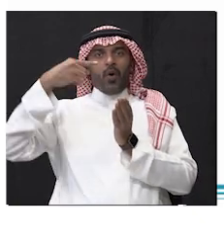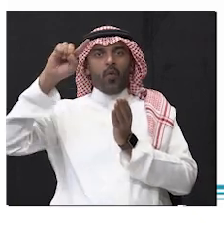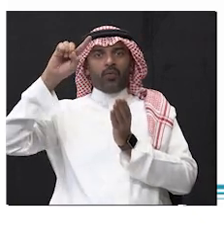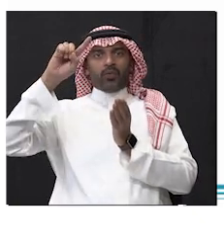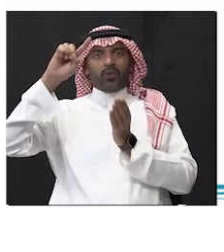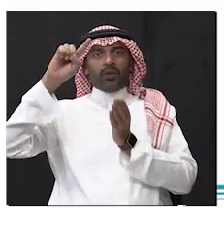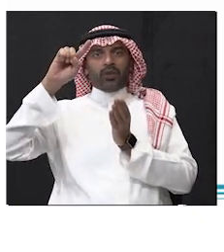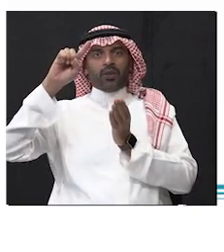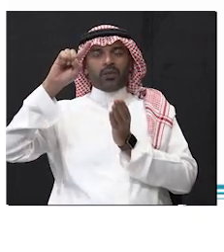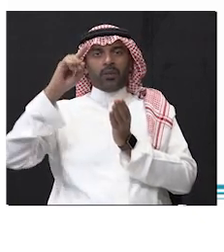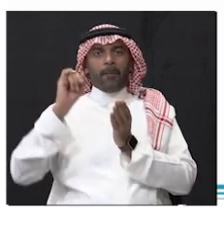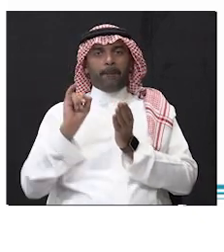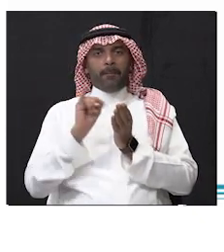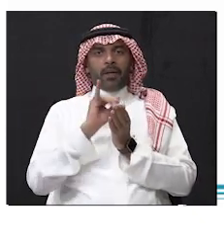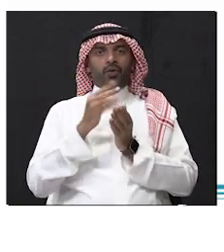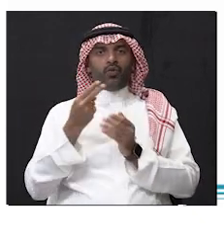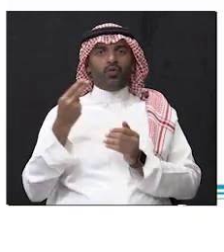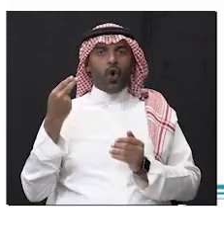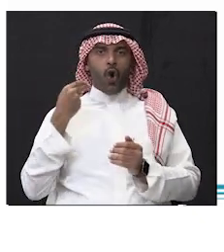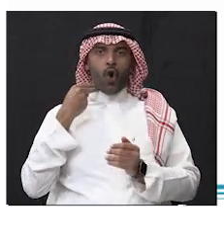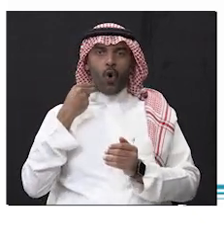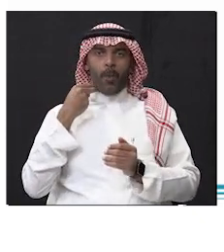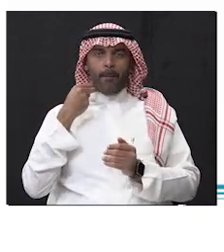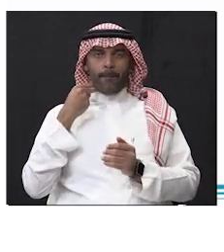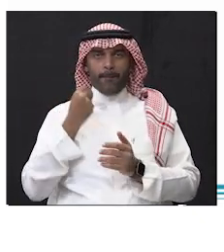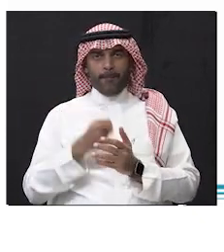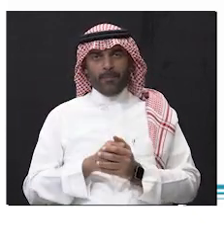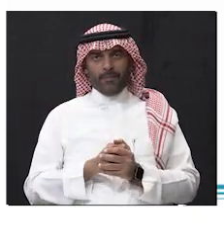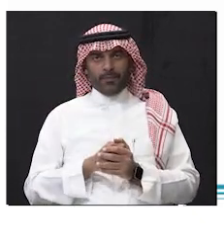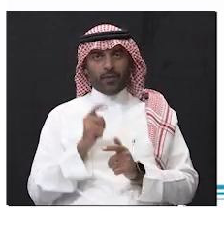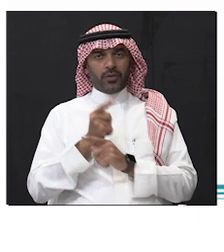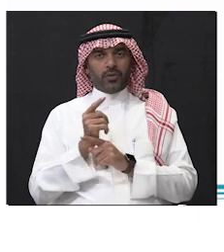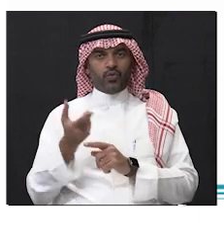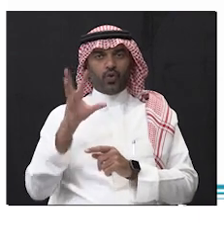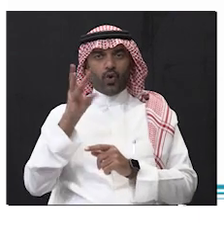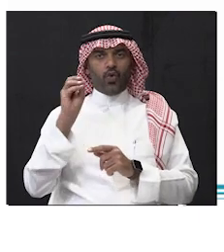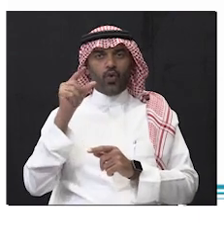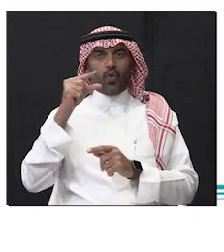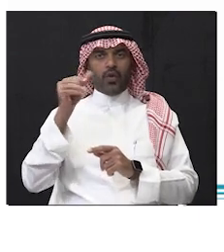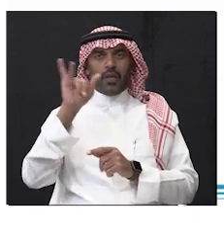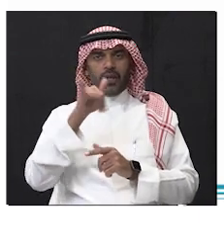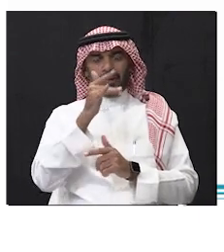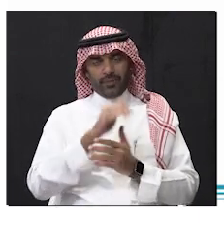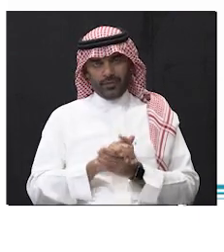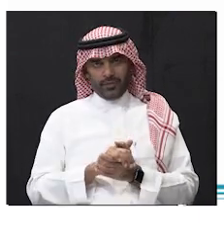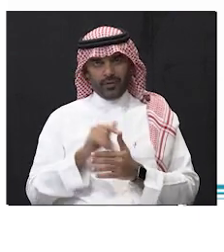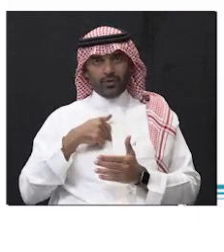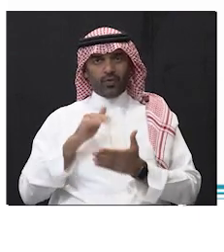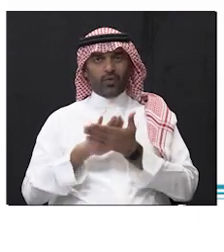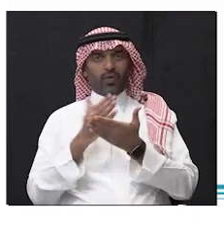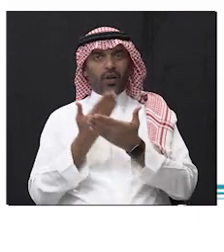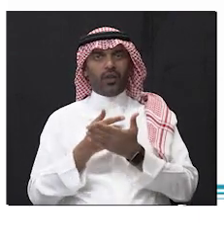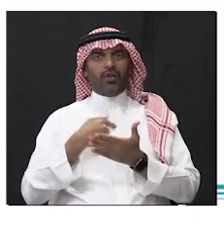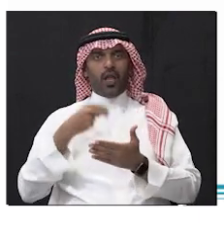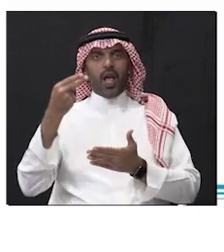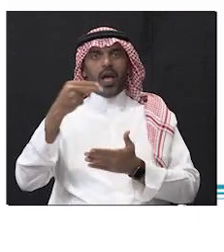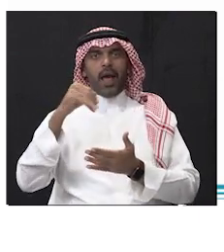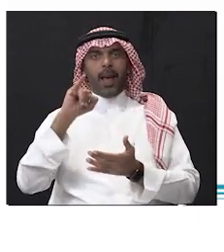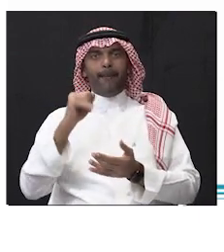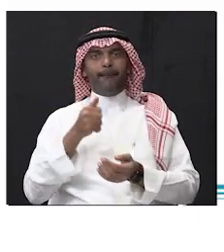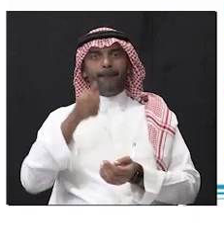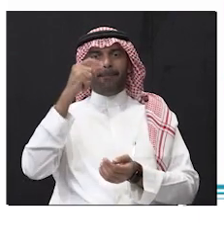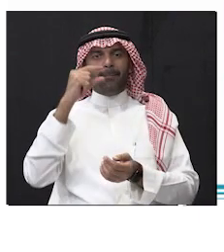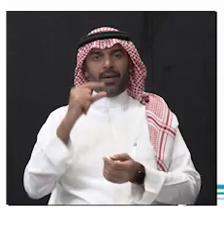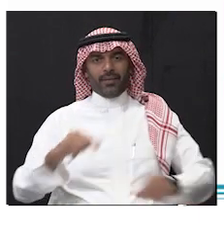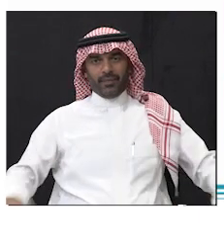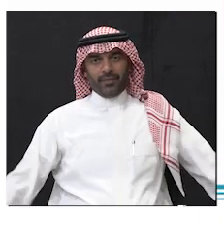مادة العلوم، معكم مشرفة العلوم هدى عايض الأحمري. بإذن الله سنبدأ مراجعتنا لهذا اليوم